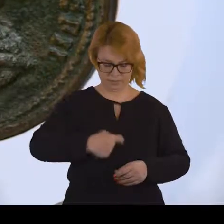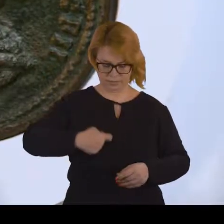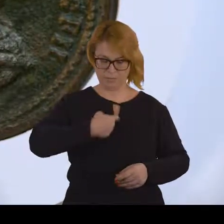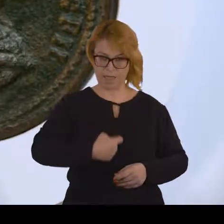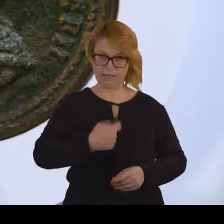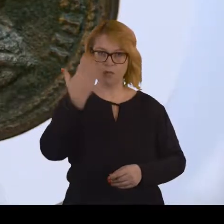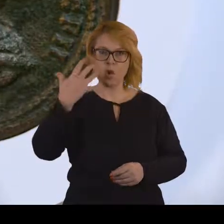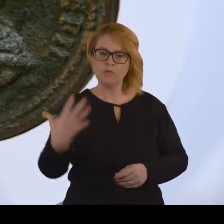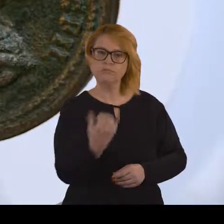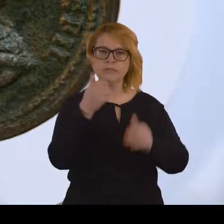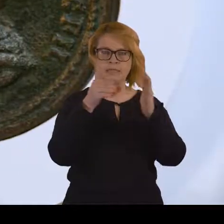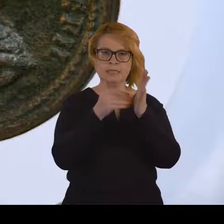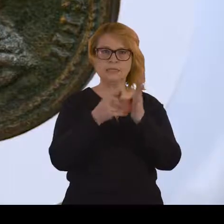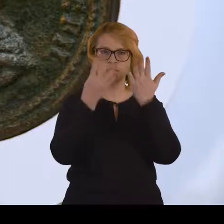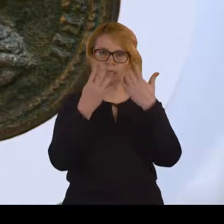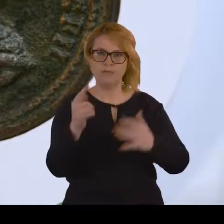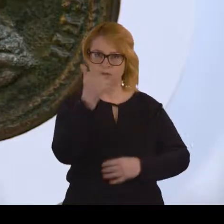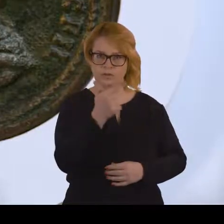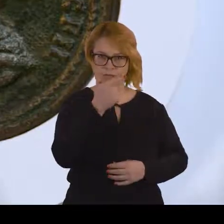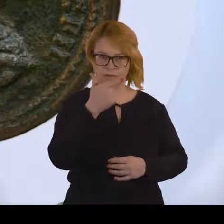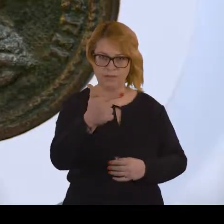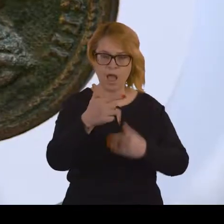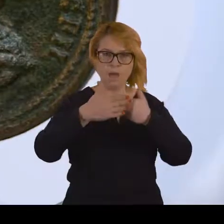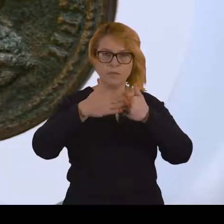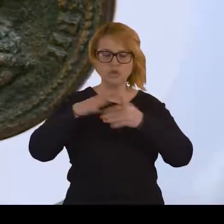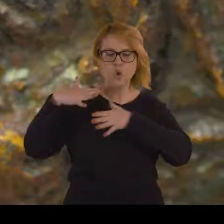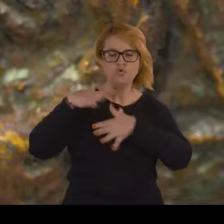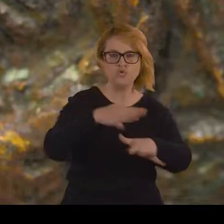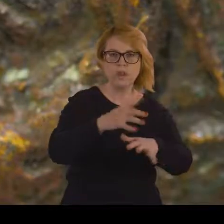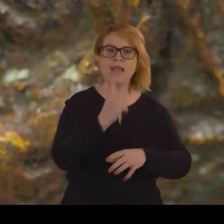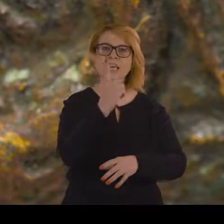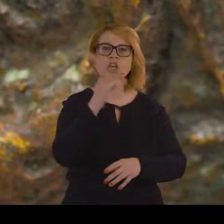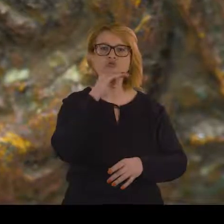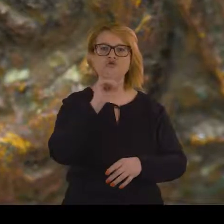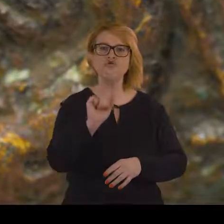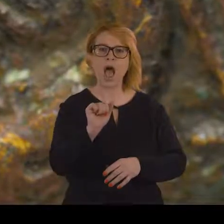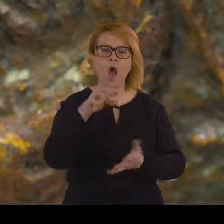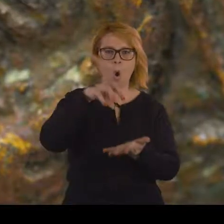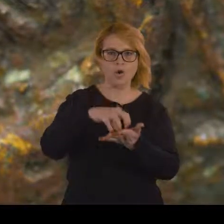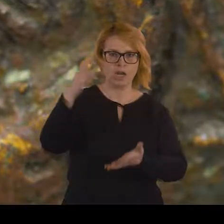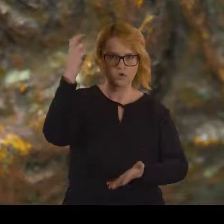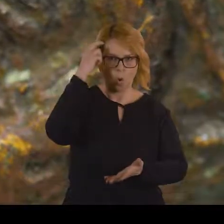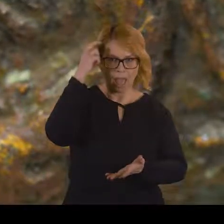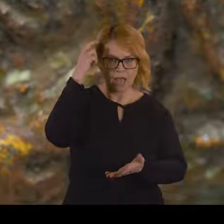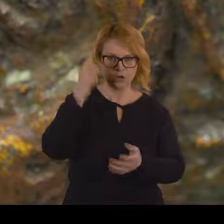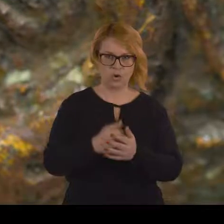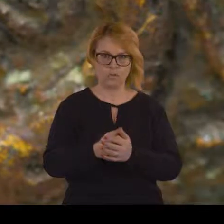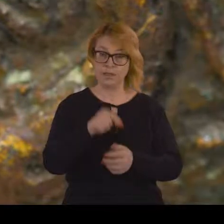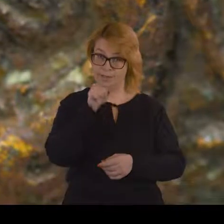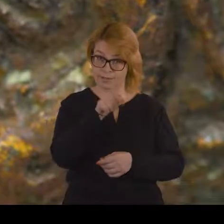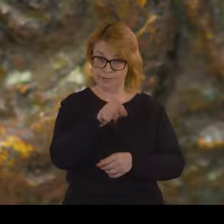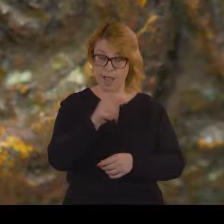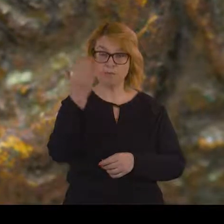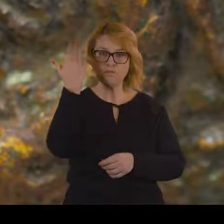Vzácny medailón bol objavený v roku 1922 nedaleko Dunaja v Iži, okres Komárno.